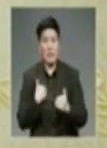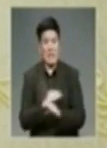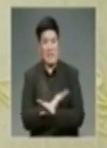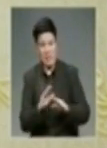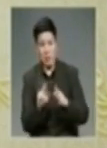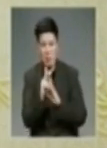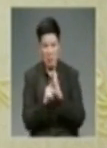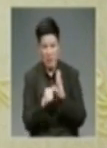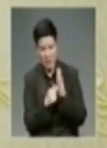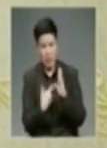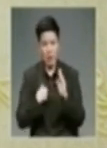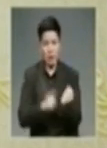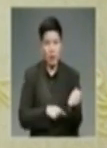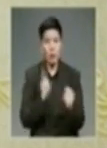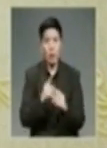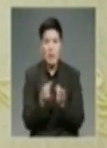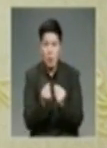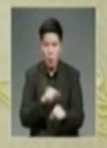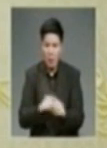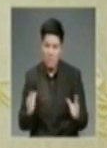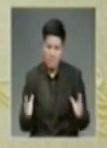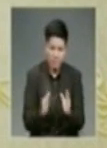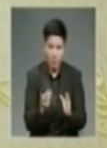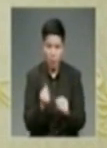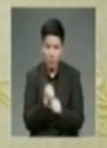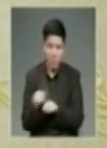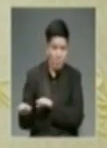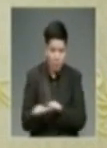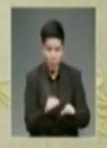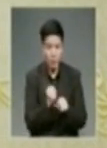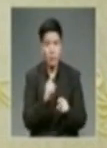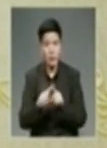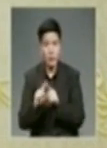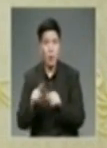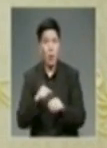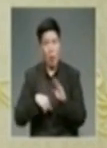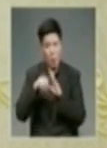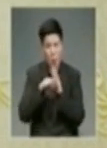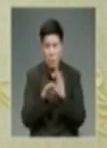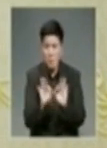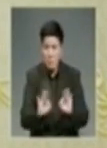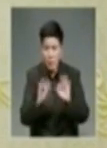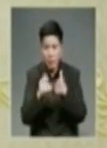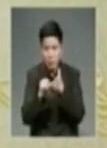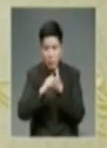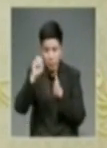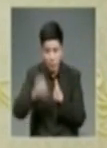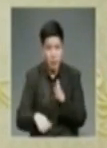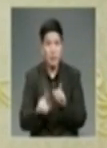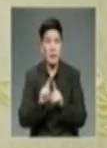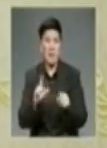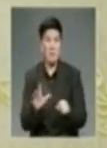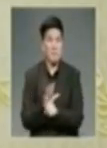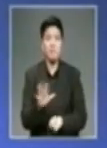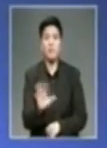อนสำคัญเหล่านั้นได้นะครับอาจจะเร่งเวลาให้เร็วขึ้นทำพร้อมกันนะหรือลดขั้นตอนที่ไม่สำคัญลงไปได้บ้างมันก็อาจจะไม่มากนัก